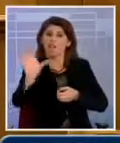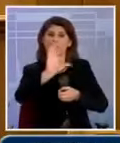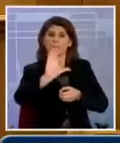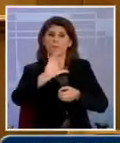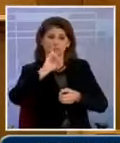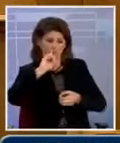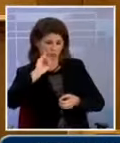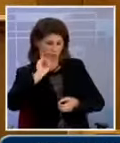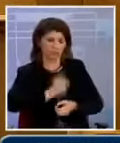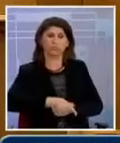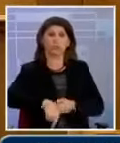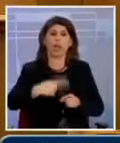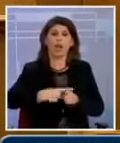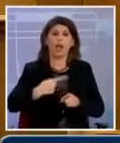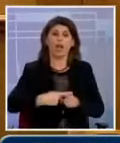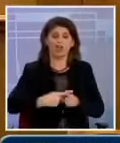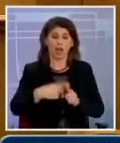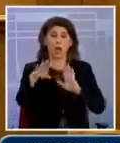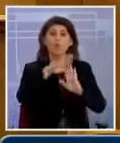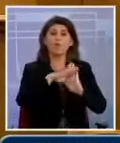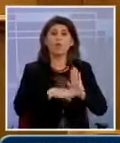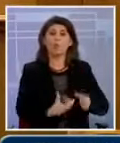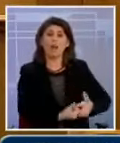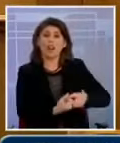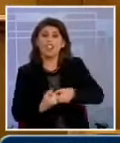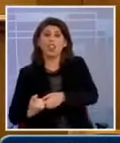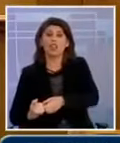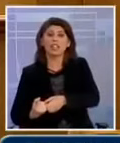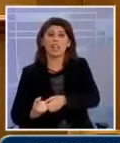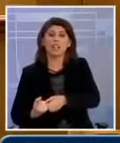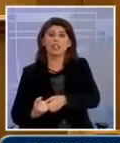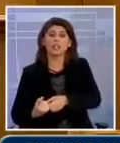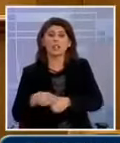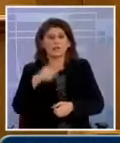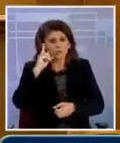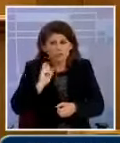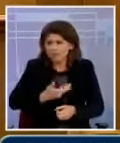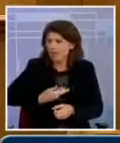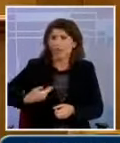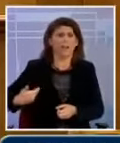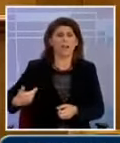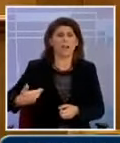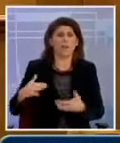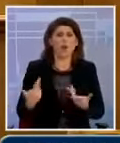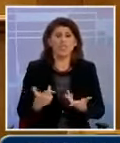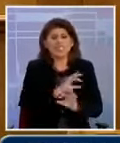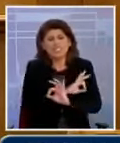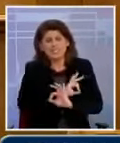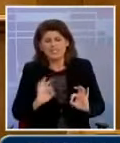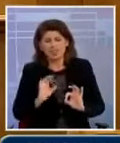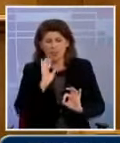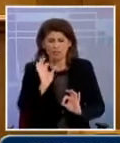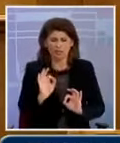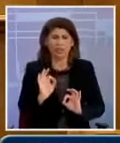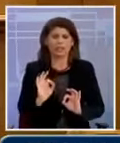στον ελληνικό λαό ένα πρόγραμμα λιτότητας που γνωρίζαμε ότι με μαθηματική ακρίβεια θα οδηγήσει όχι σε μια παροδική